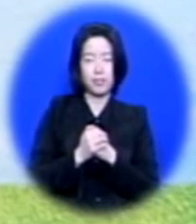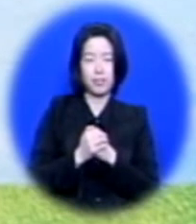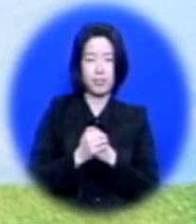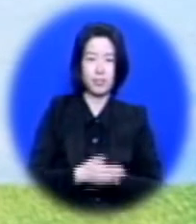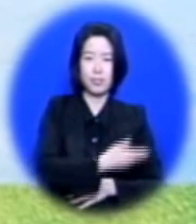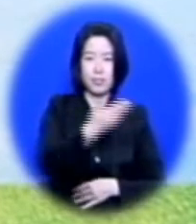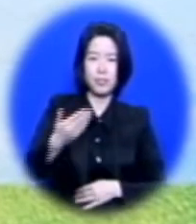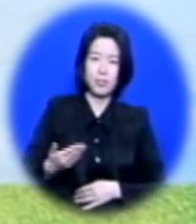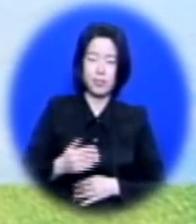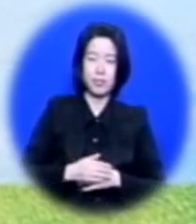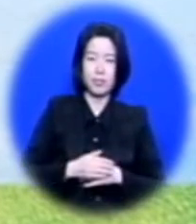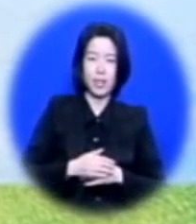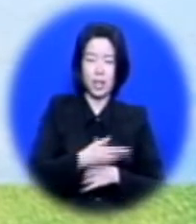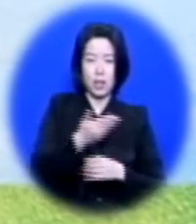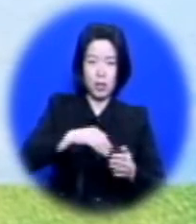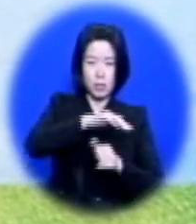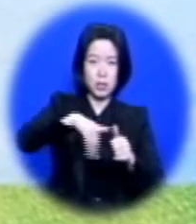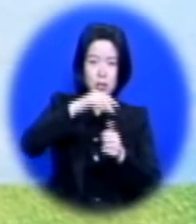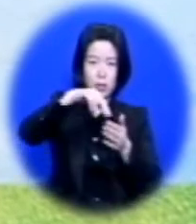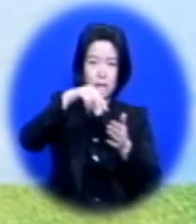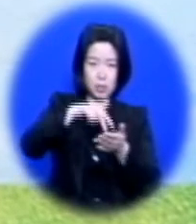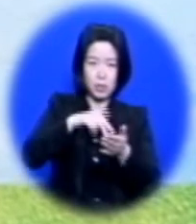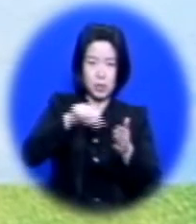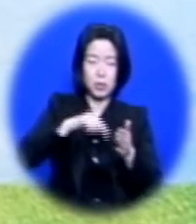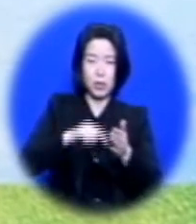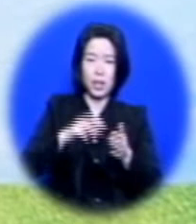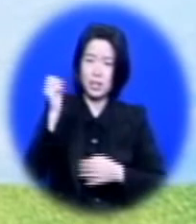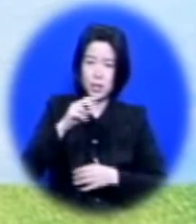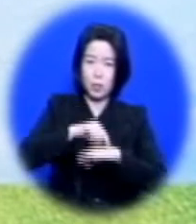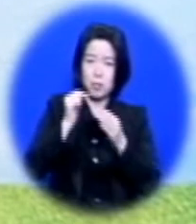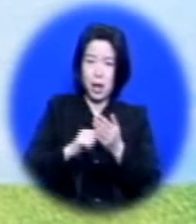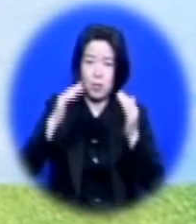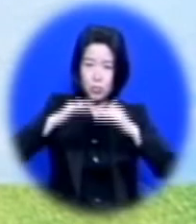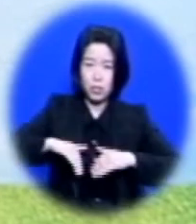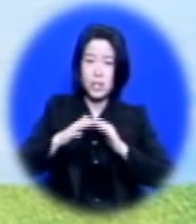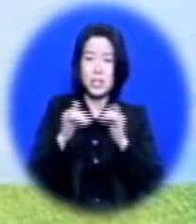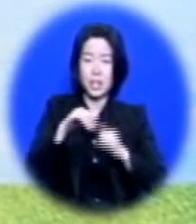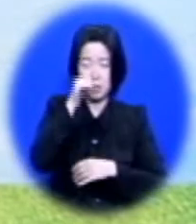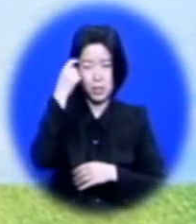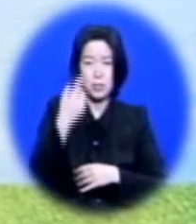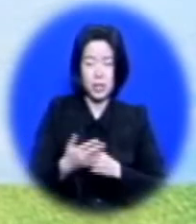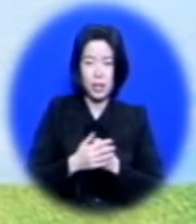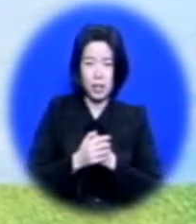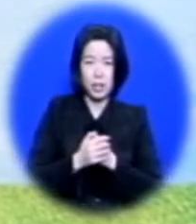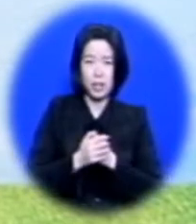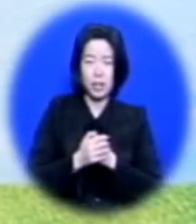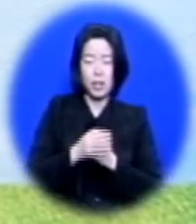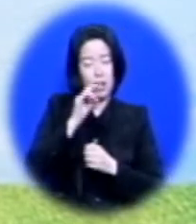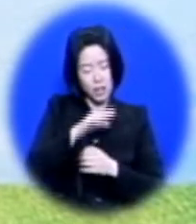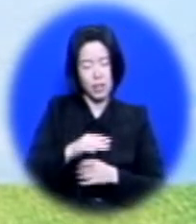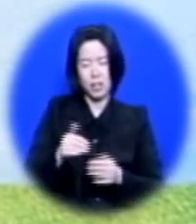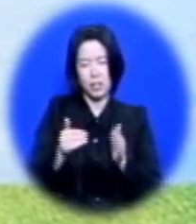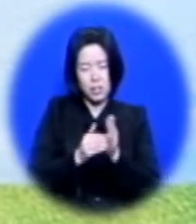여러분 여러분의 저주와 형편 속에 자꾸 마음이 무너지는 사람이 있습니까 한테 끝이 아